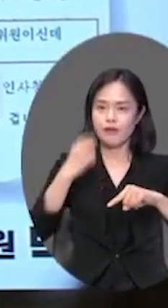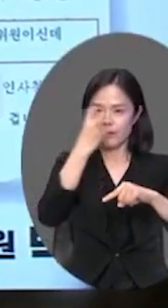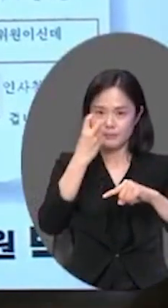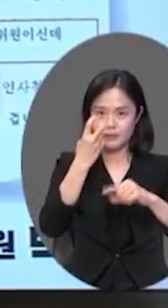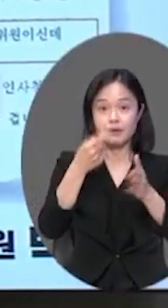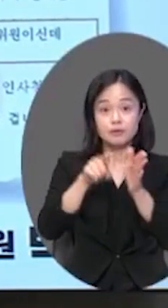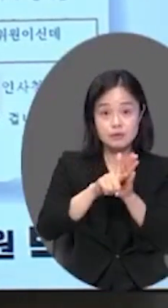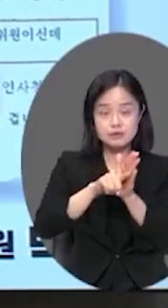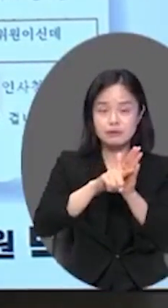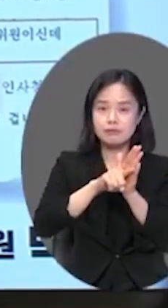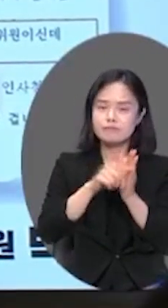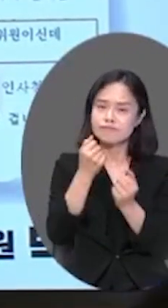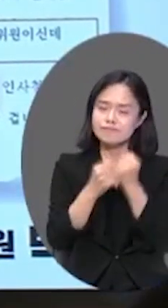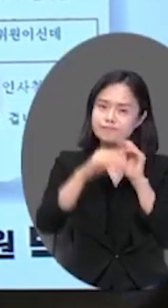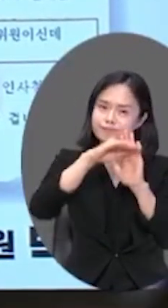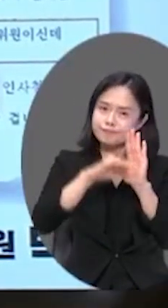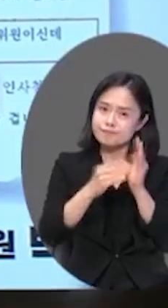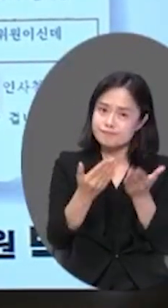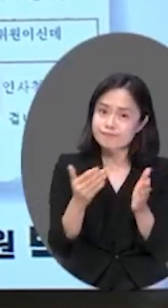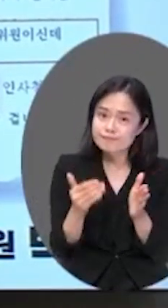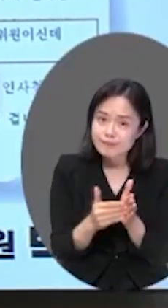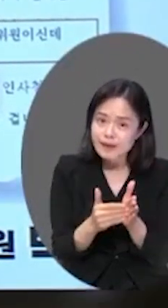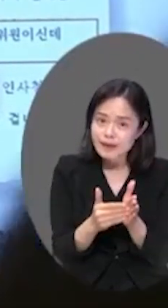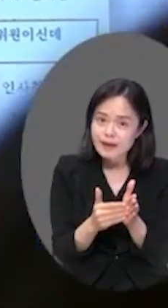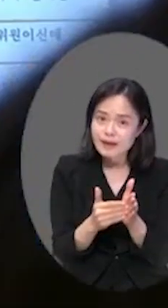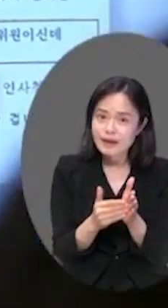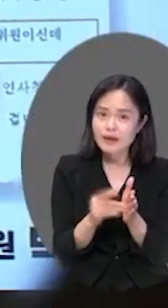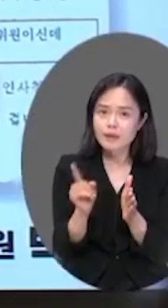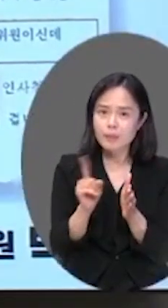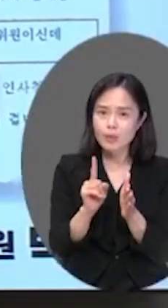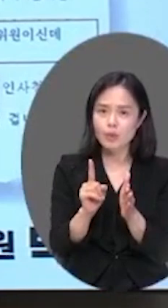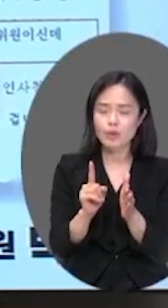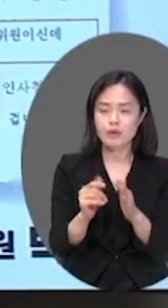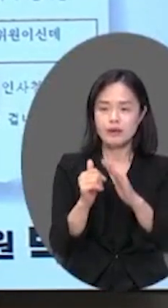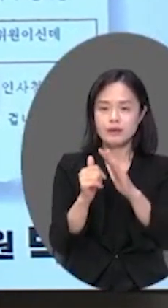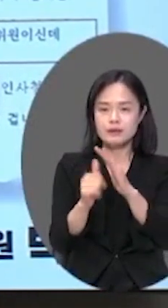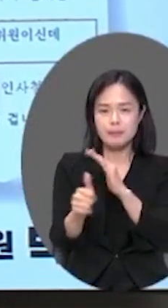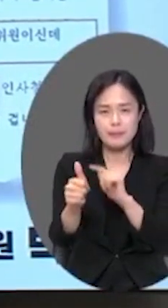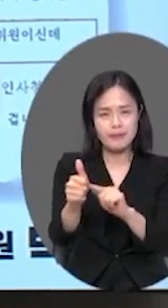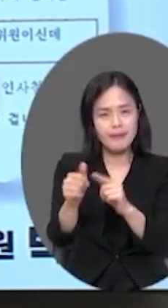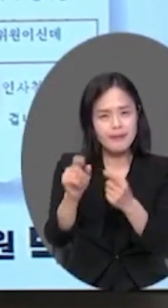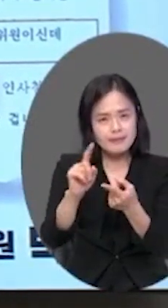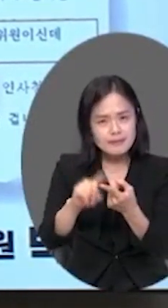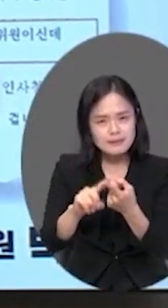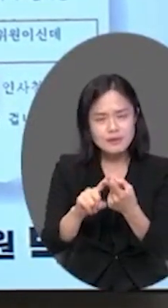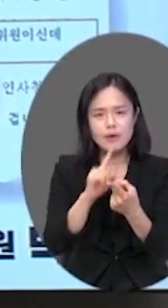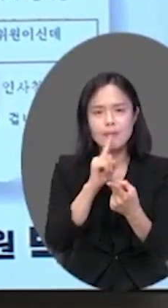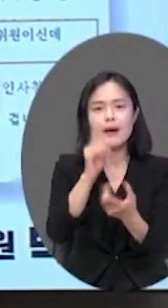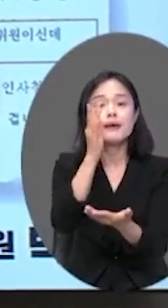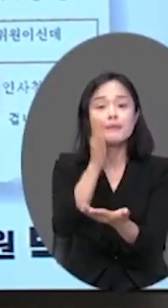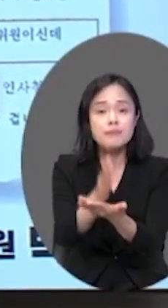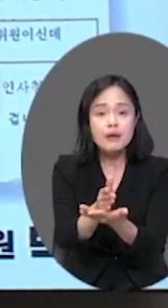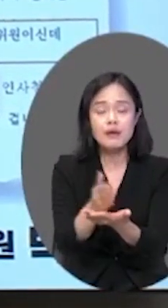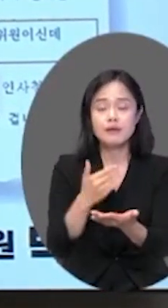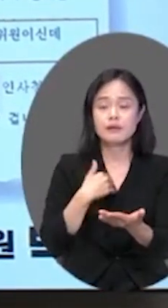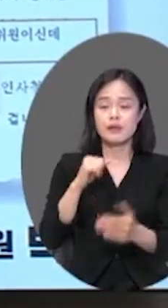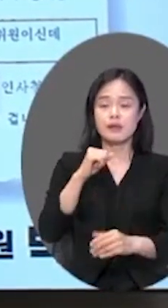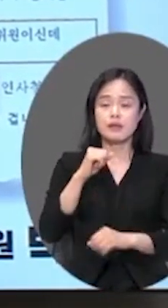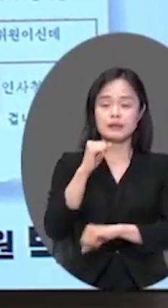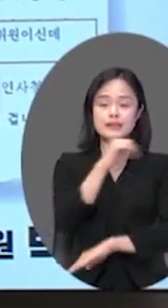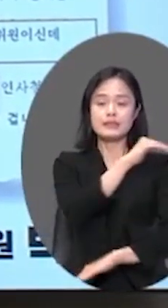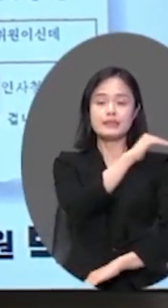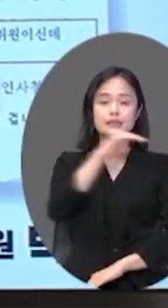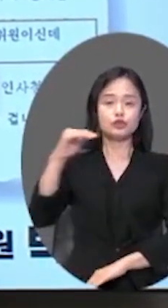언급하지 말아라. 그리고 본인이 결정했다. 내가 기준을 세웠다. 이렇게 얘기를 했고 한동훈 위원장에 대해서도